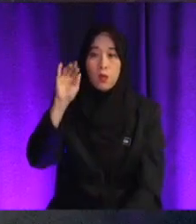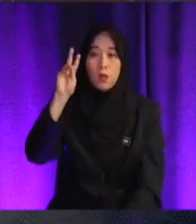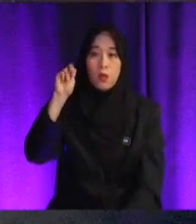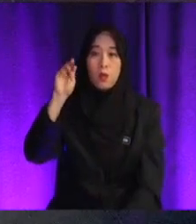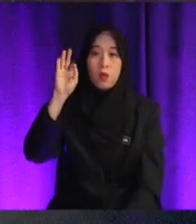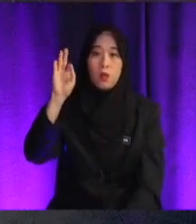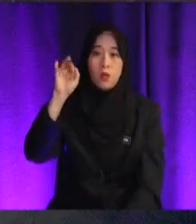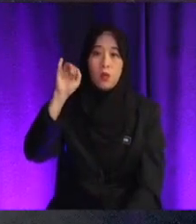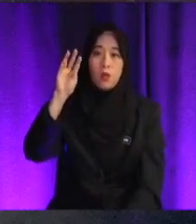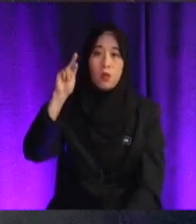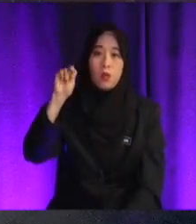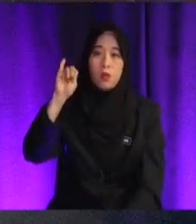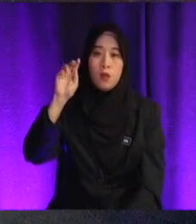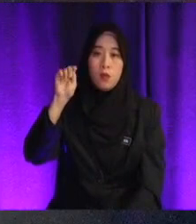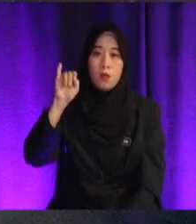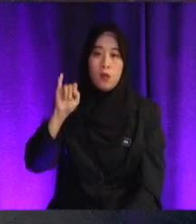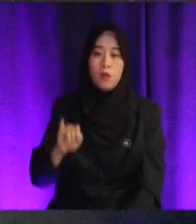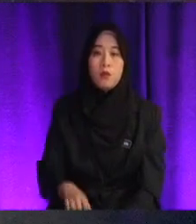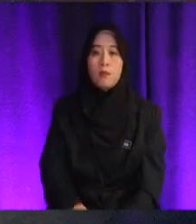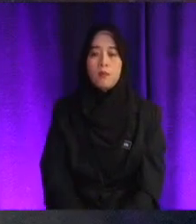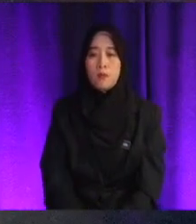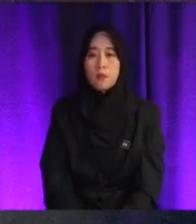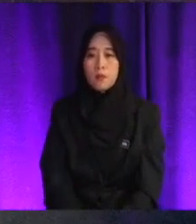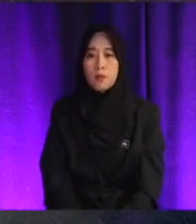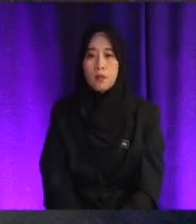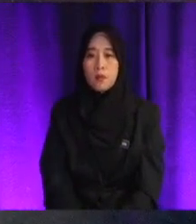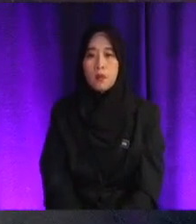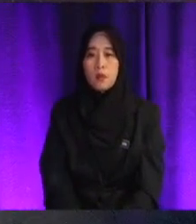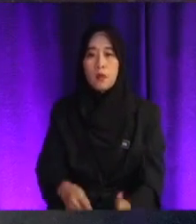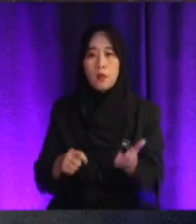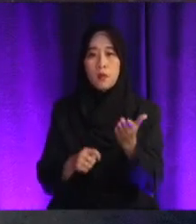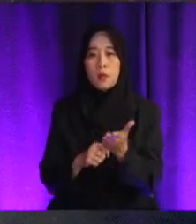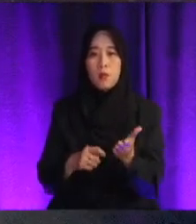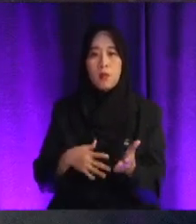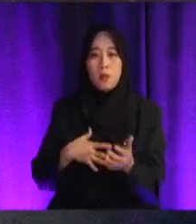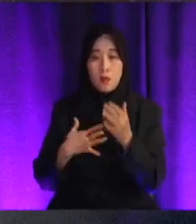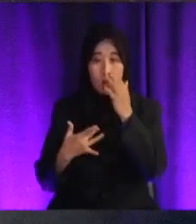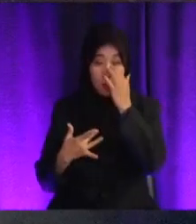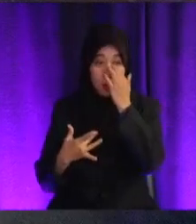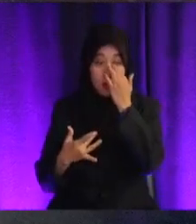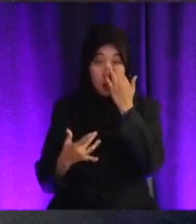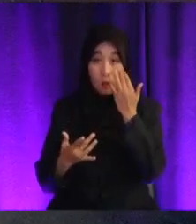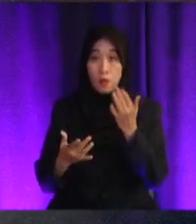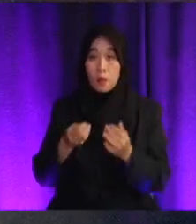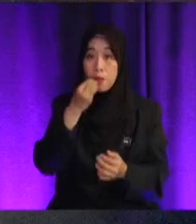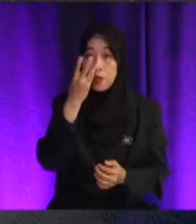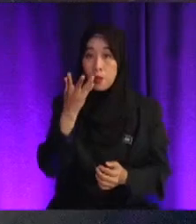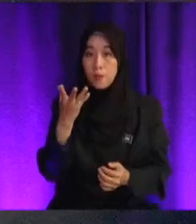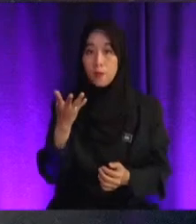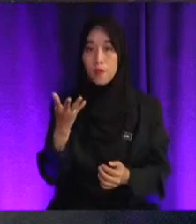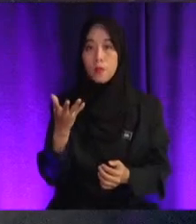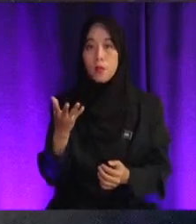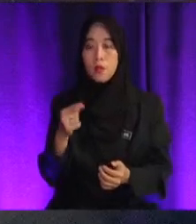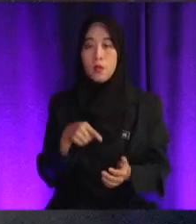Okey, aku masih nak tambah sikitlah Akmal. Tambah apa cikgu? Bukan tambah perasa. Tambah apa cikgu? Okey, saya nak bagi tahu